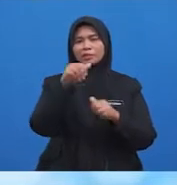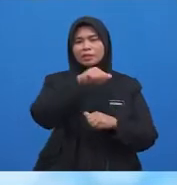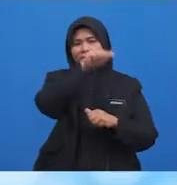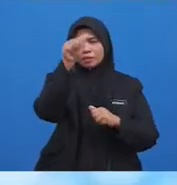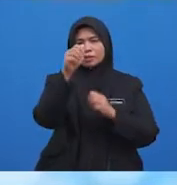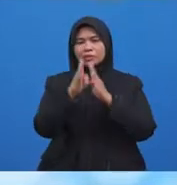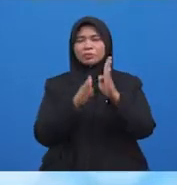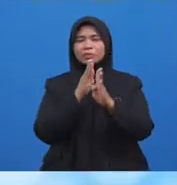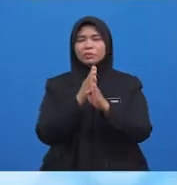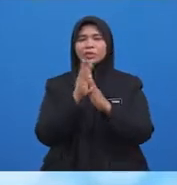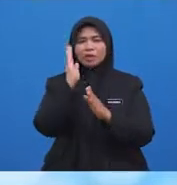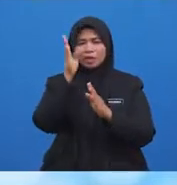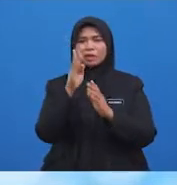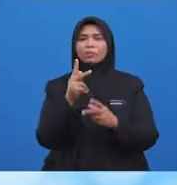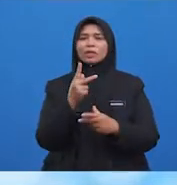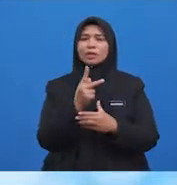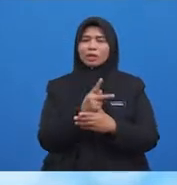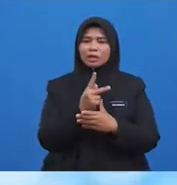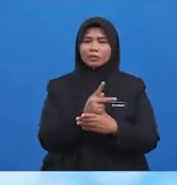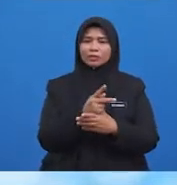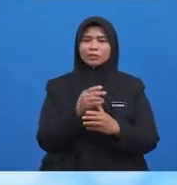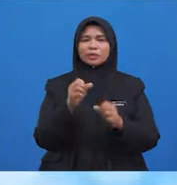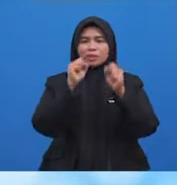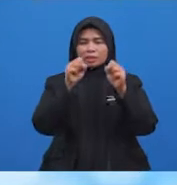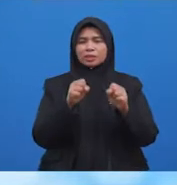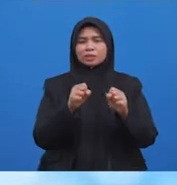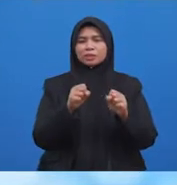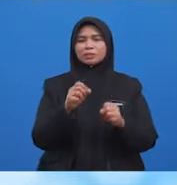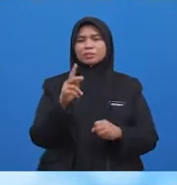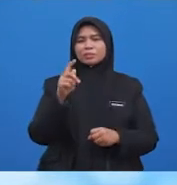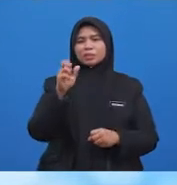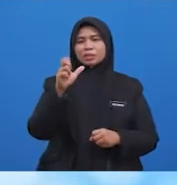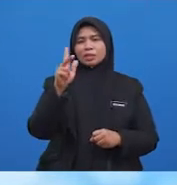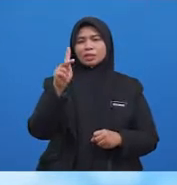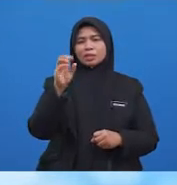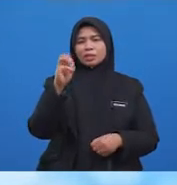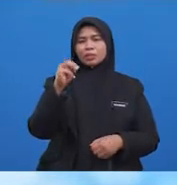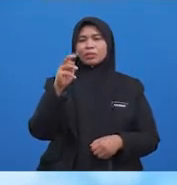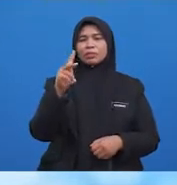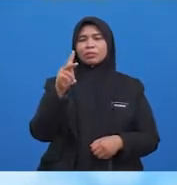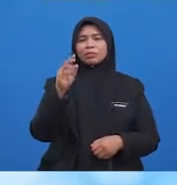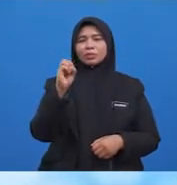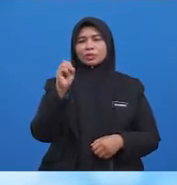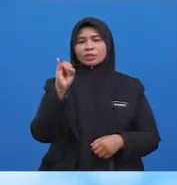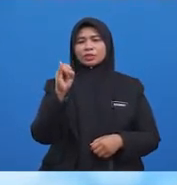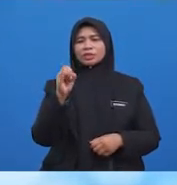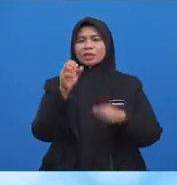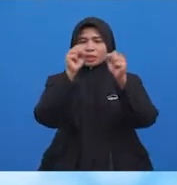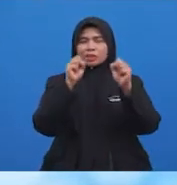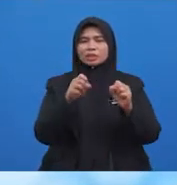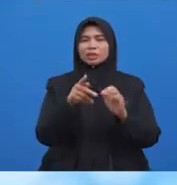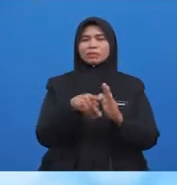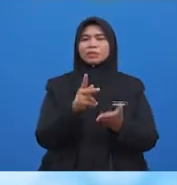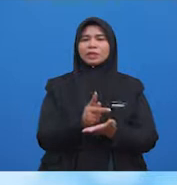atmosfer bumi akan mengganggu sistem telekomunikasi sistem pelayaran